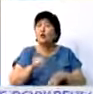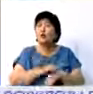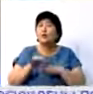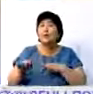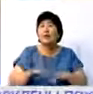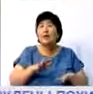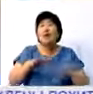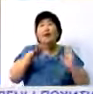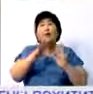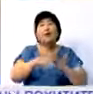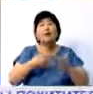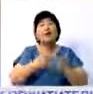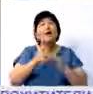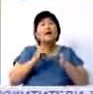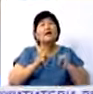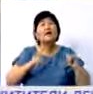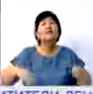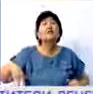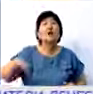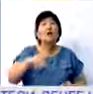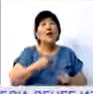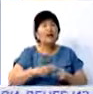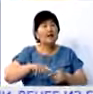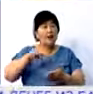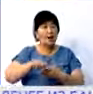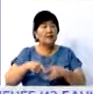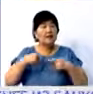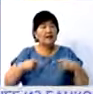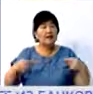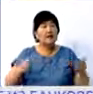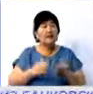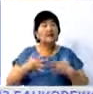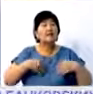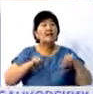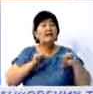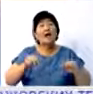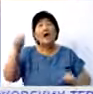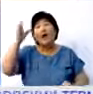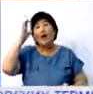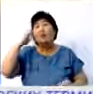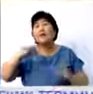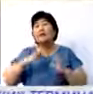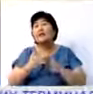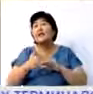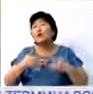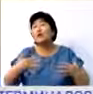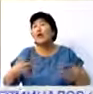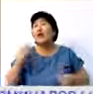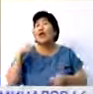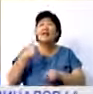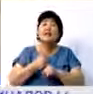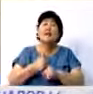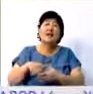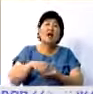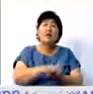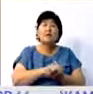делами вносит свою лепту в развитие региона. Это представители различных сфер – здравоохранения, образования, силовых структур, лидеры ведущих